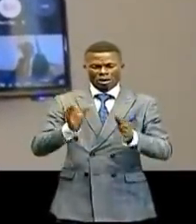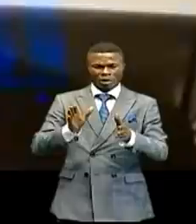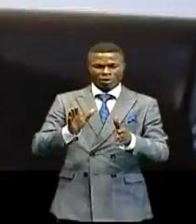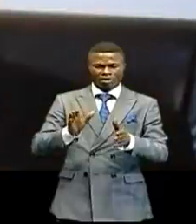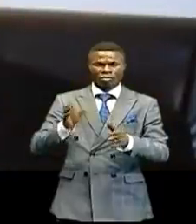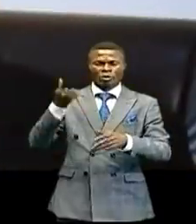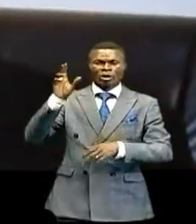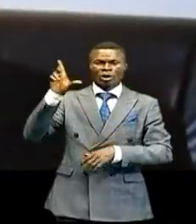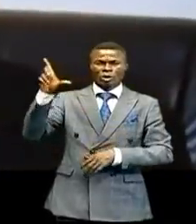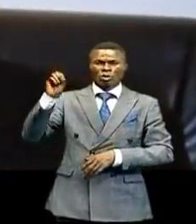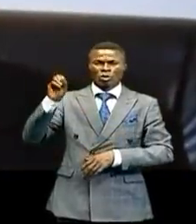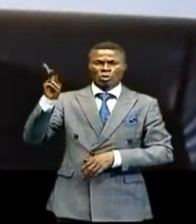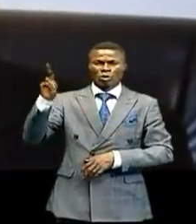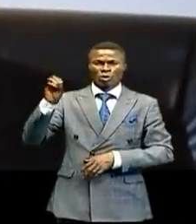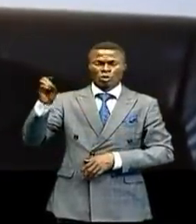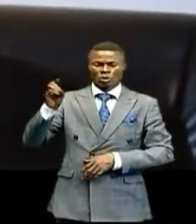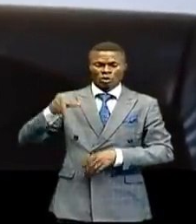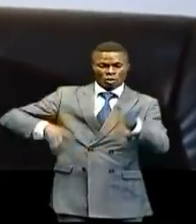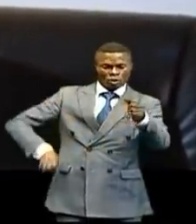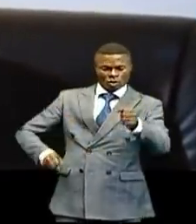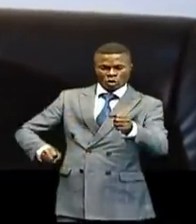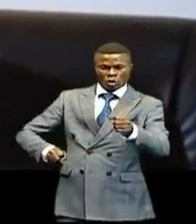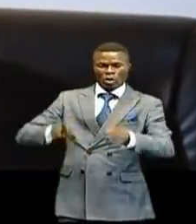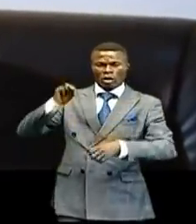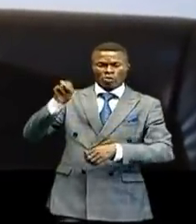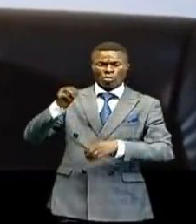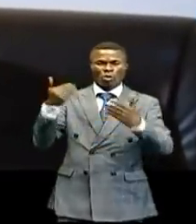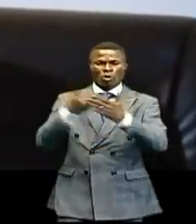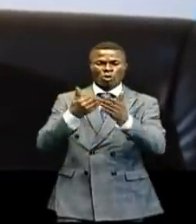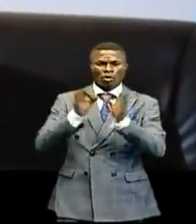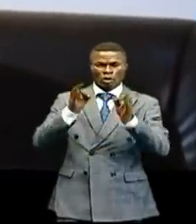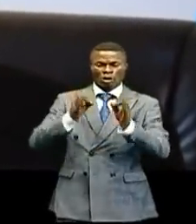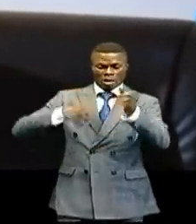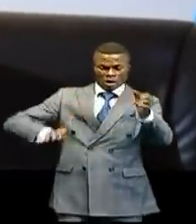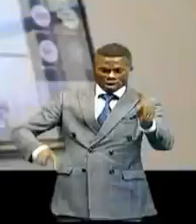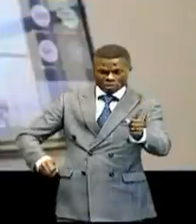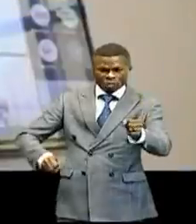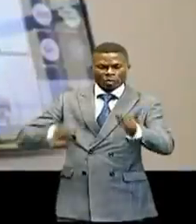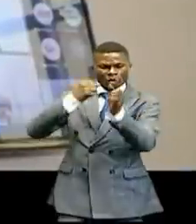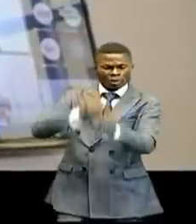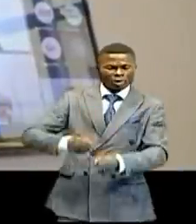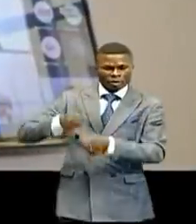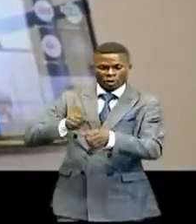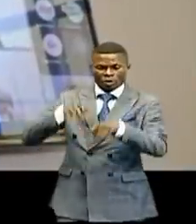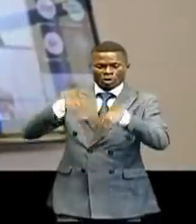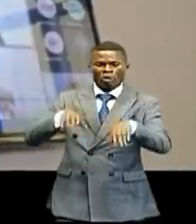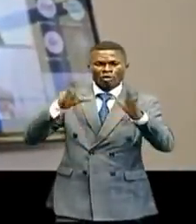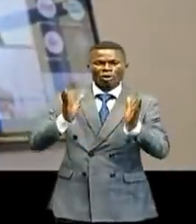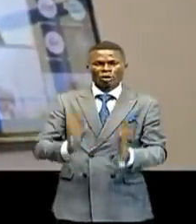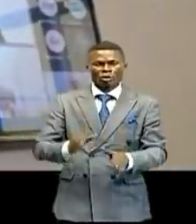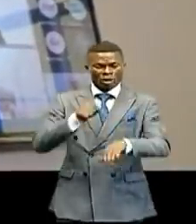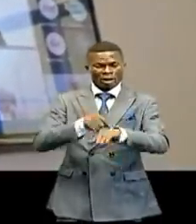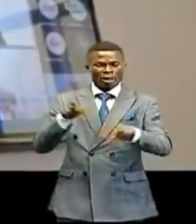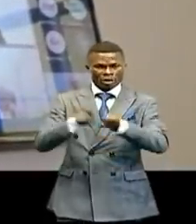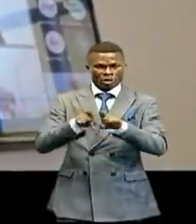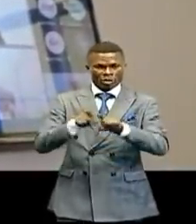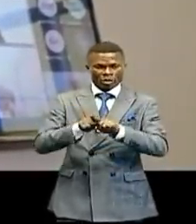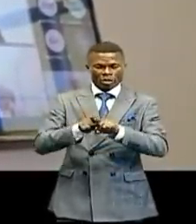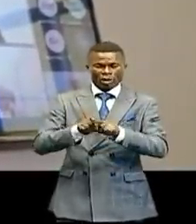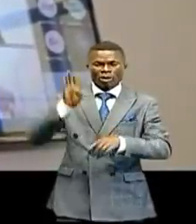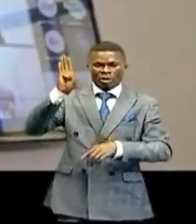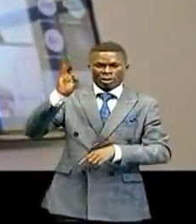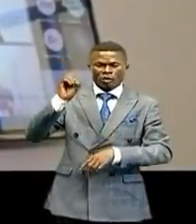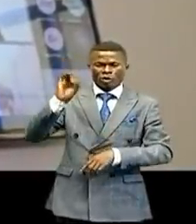cité Lukolela. La baleinière Mopépé a sika une pirogue à la même date sur le fleuve Congo au niveau du campement